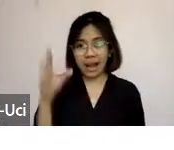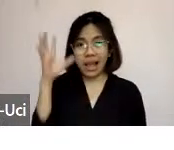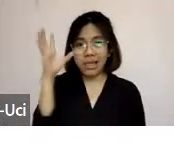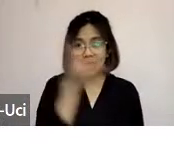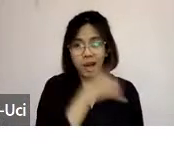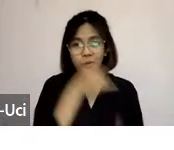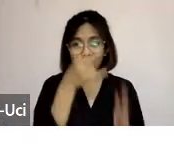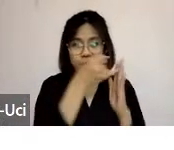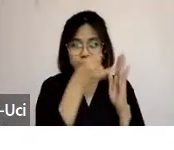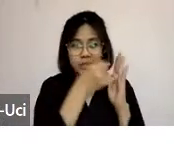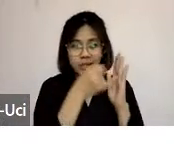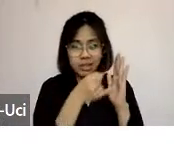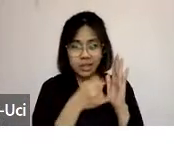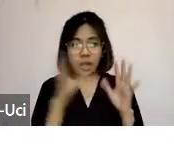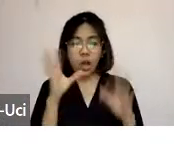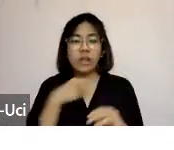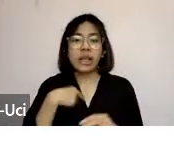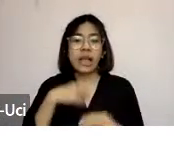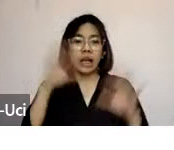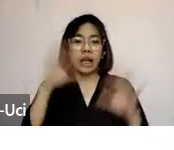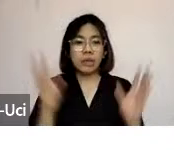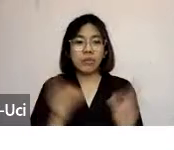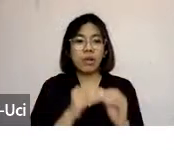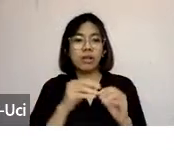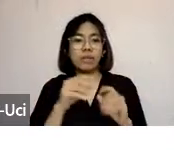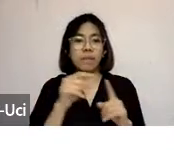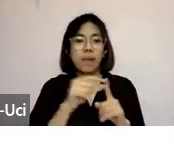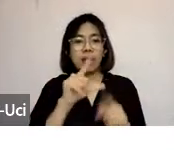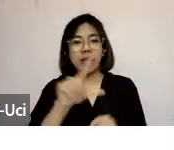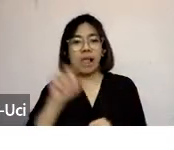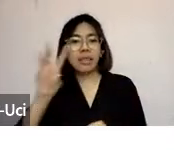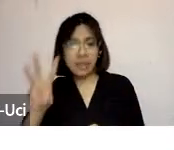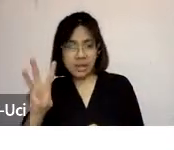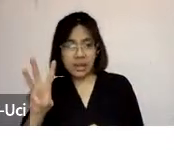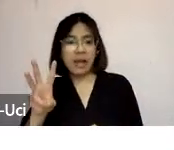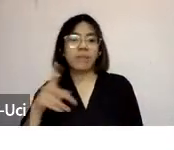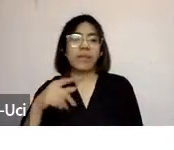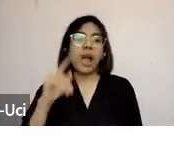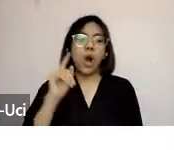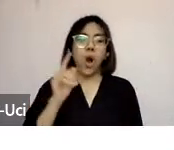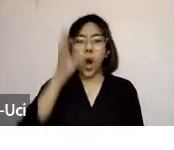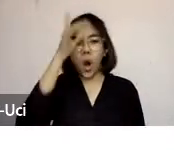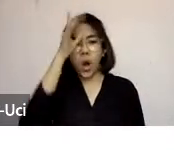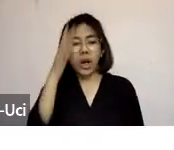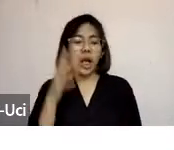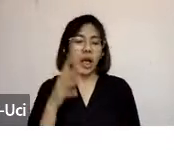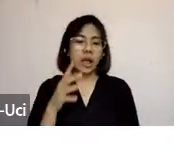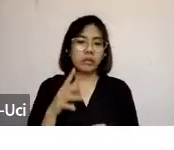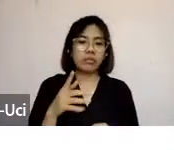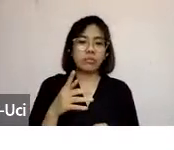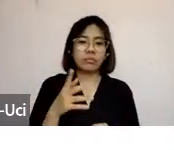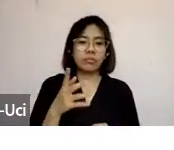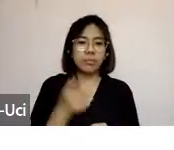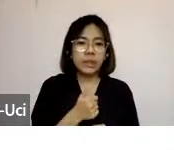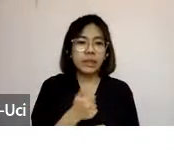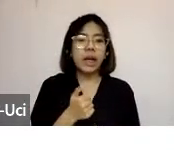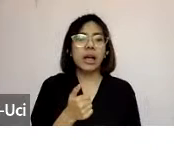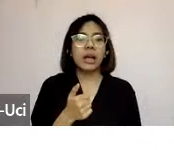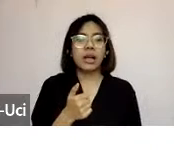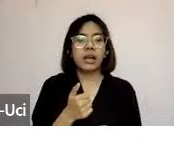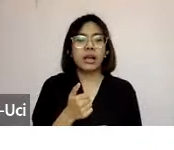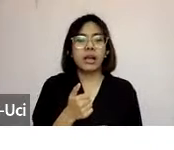tapi saya langsung aja ambil yang ini pasal 3 bisanya setiap orang dengan sengaja dan tanpa hak mendistribusikan